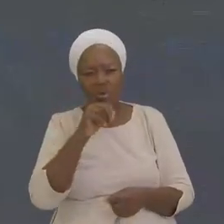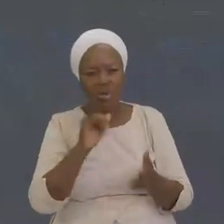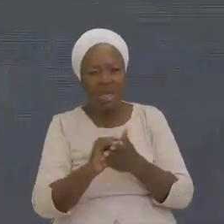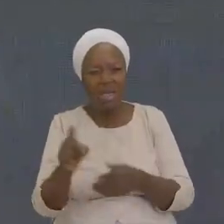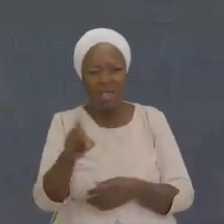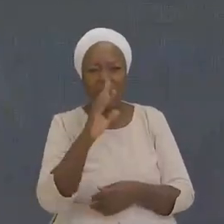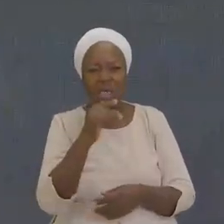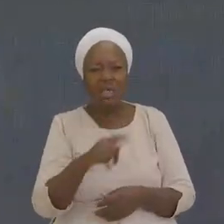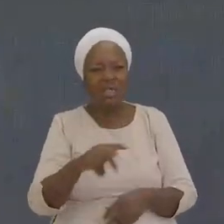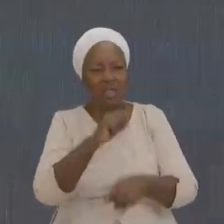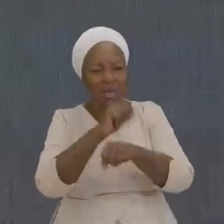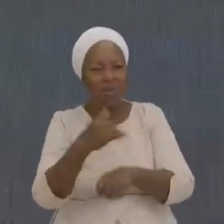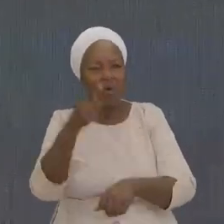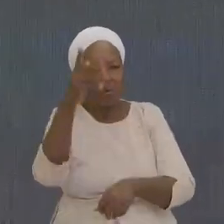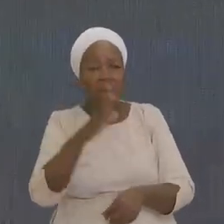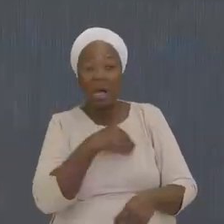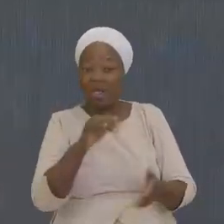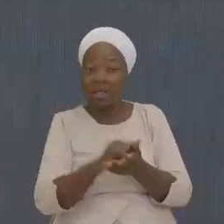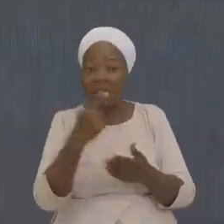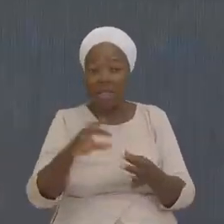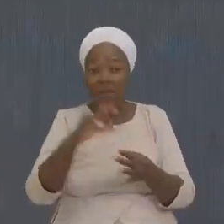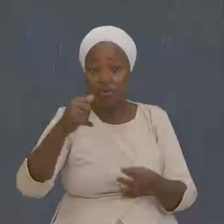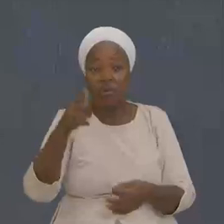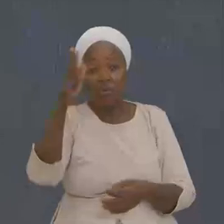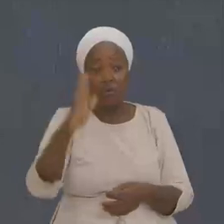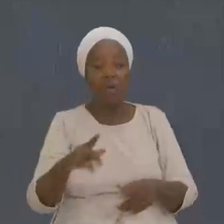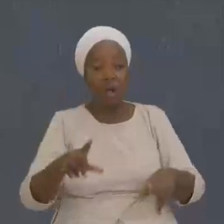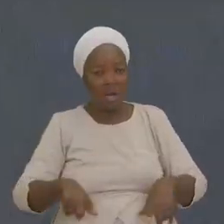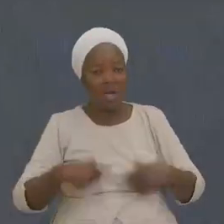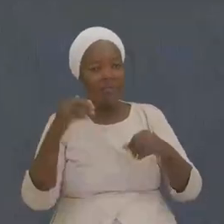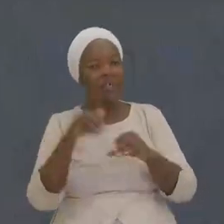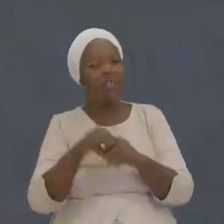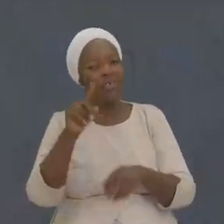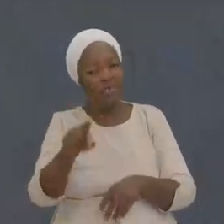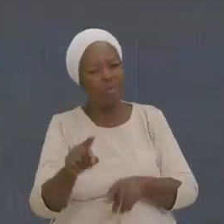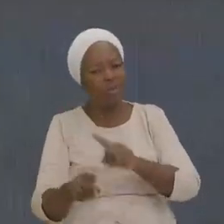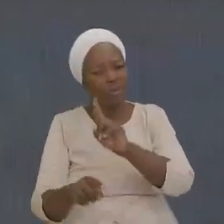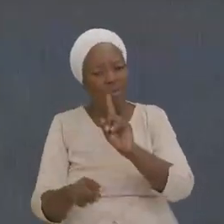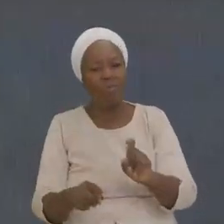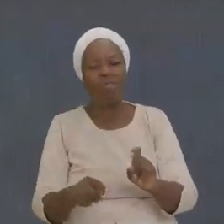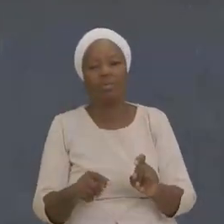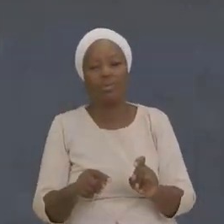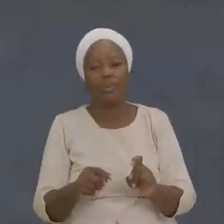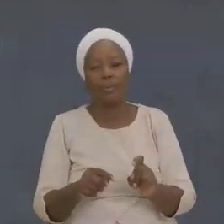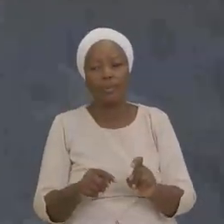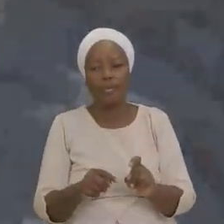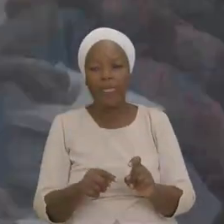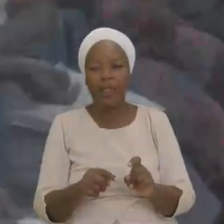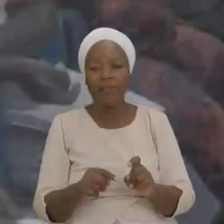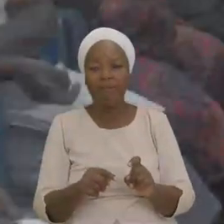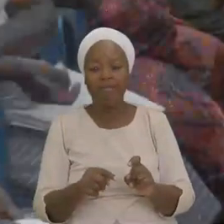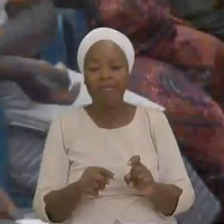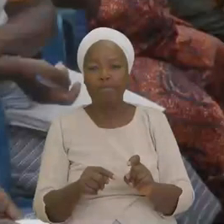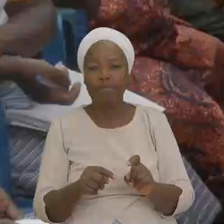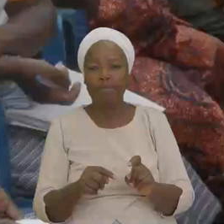Il dit, ne savez-vous pas que vous êtes le temple de Dieu et que l'Esprit de Dieu habite, demeure